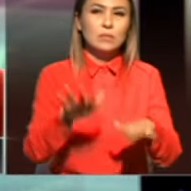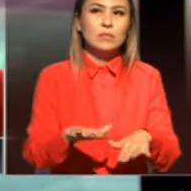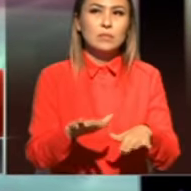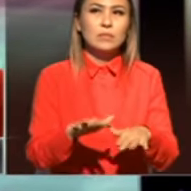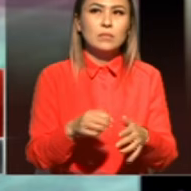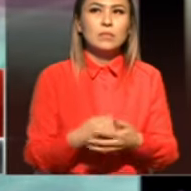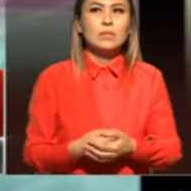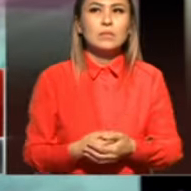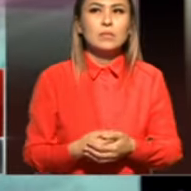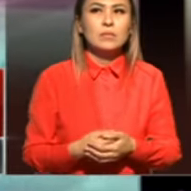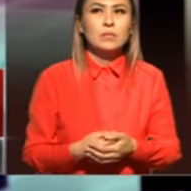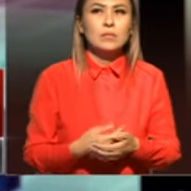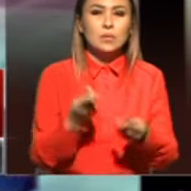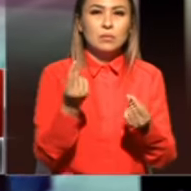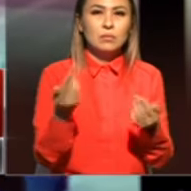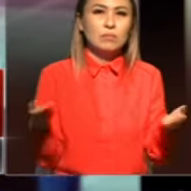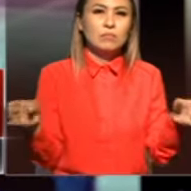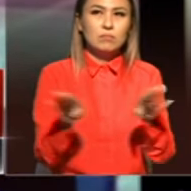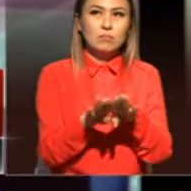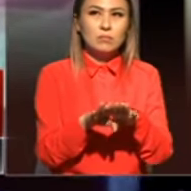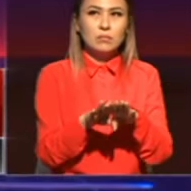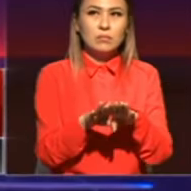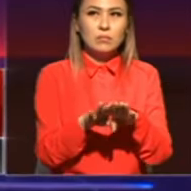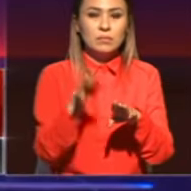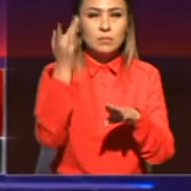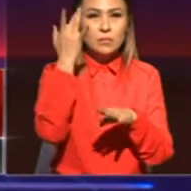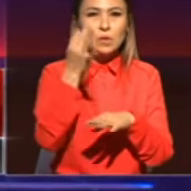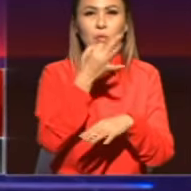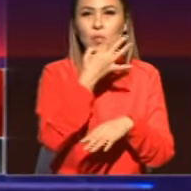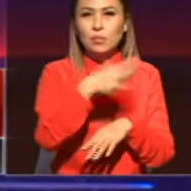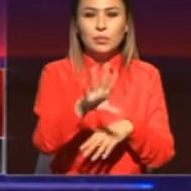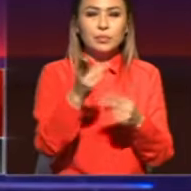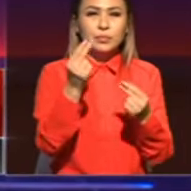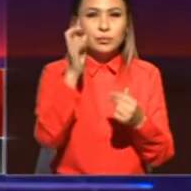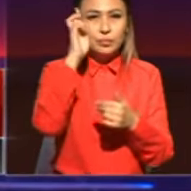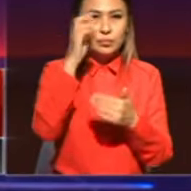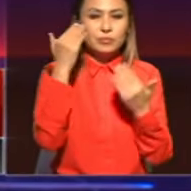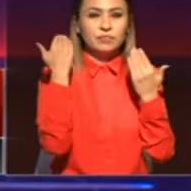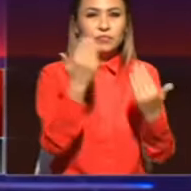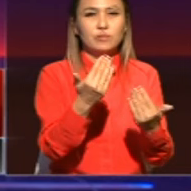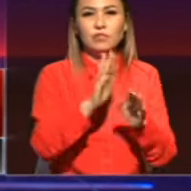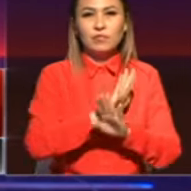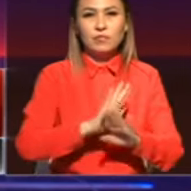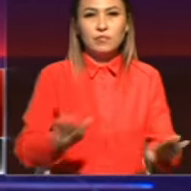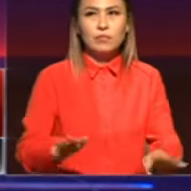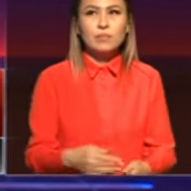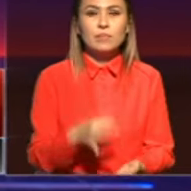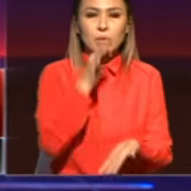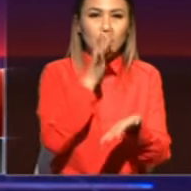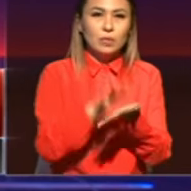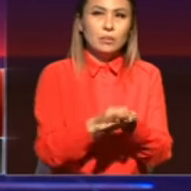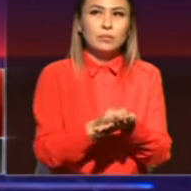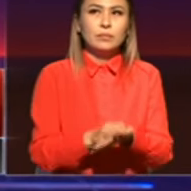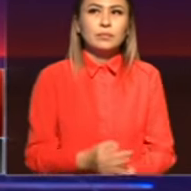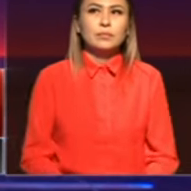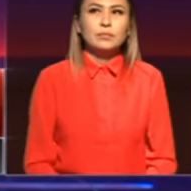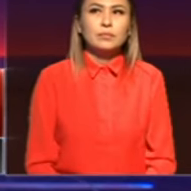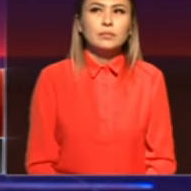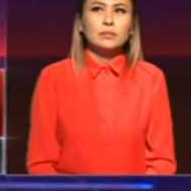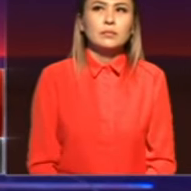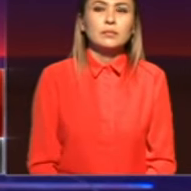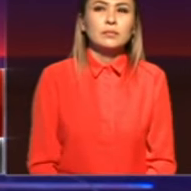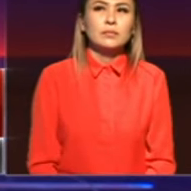қорымыз, ақшамыз жауап тастады. Сол сияқты енді кез келген ақша ол біздің мемлекеттің қарызы, ол үкімет жауапты. Үкімет халық.